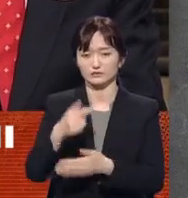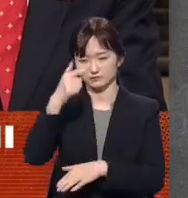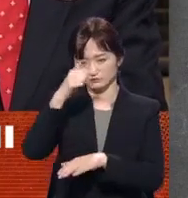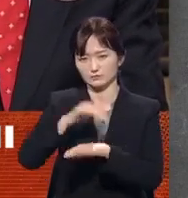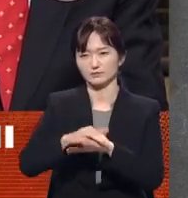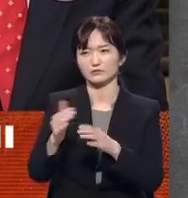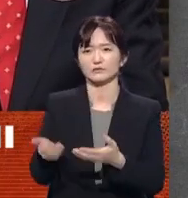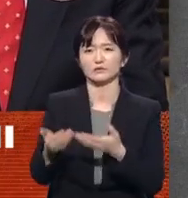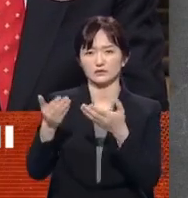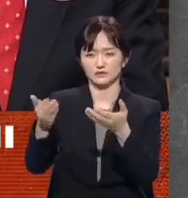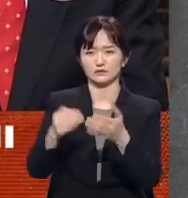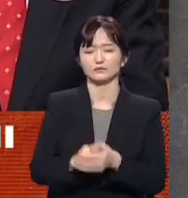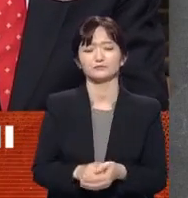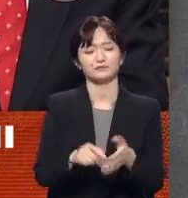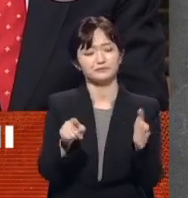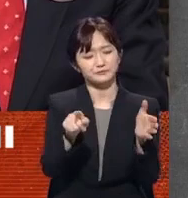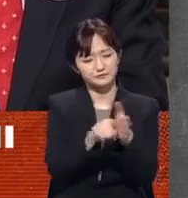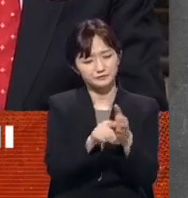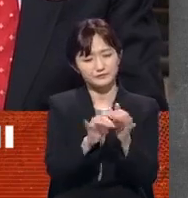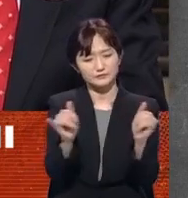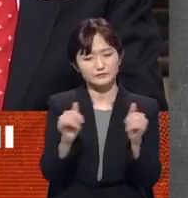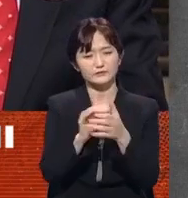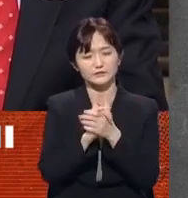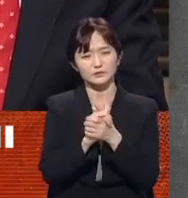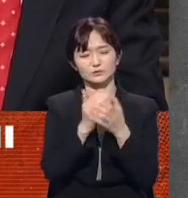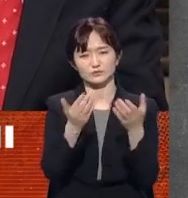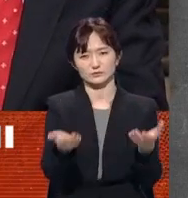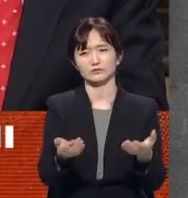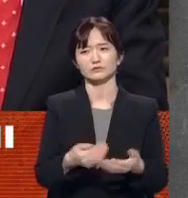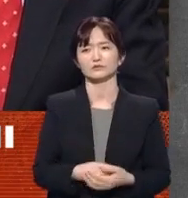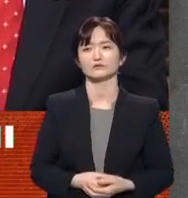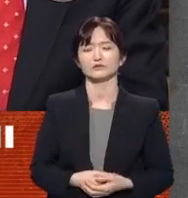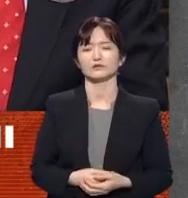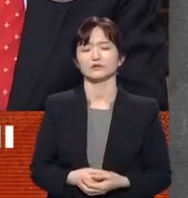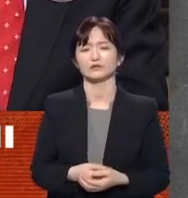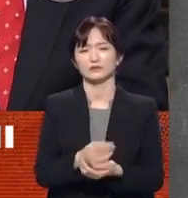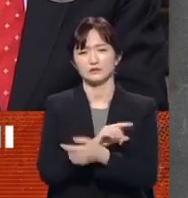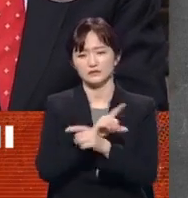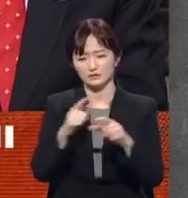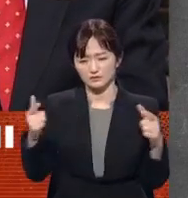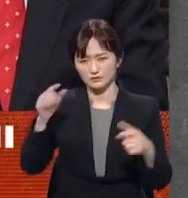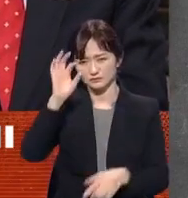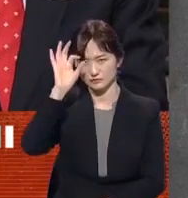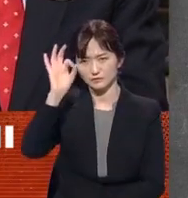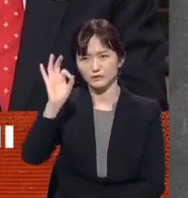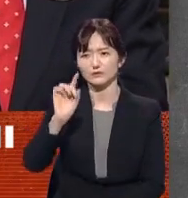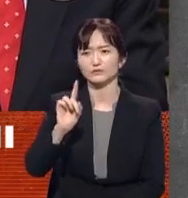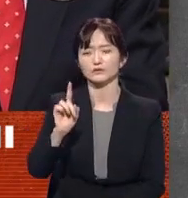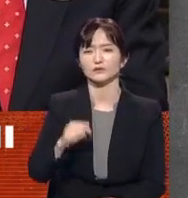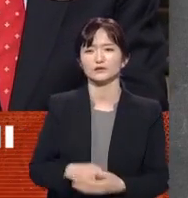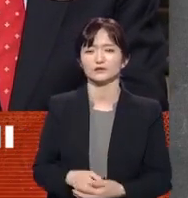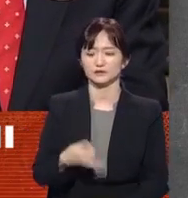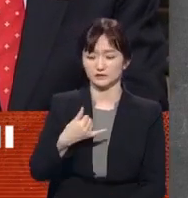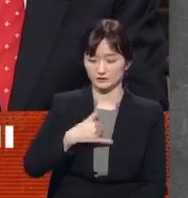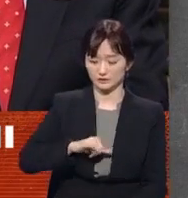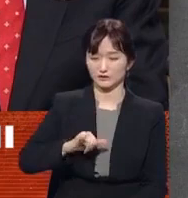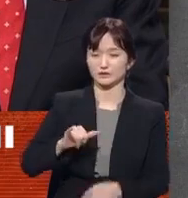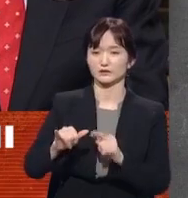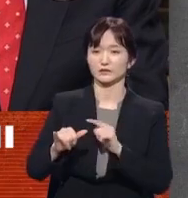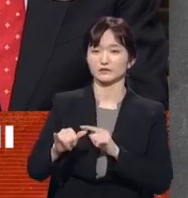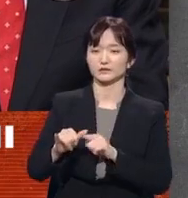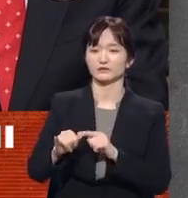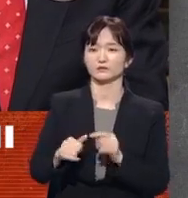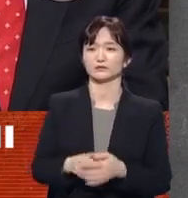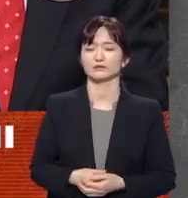또는 뭐 이렇게 신도들 앞에서 기도도 하고 했을 텐데 그런 여러 가지 이것들을 봤을 때 아무리 자식이라고 하더라도 그런